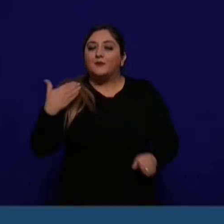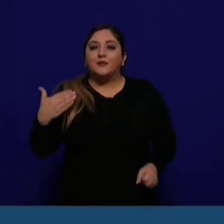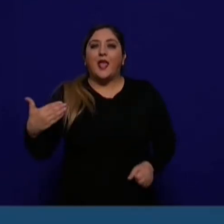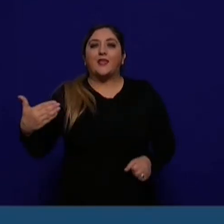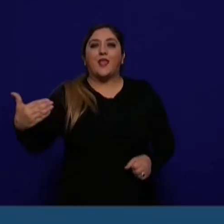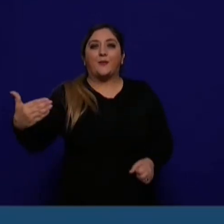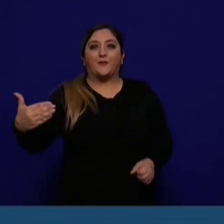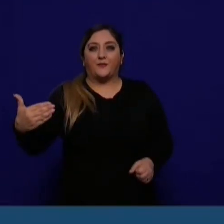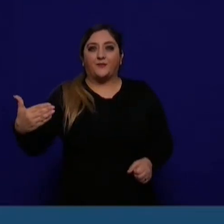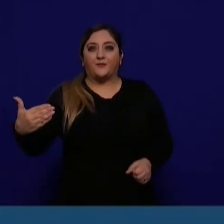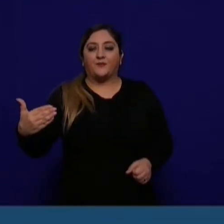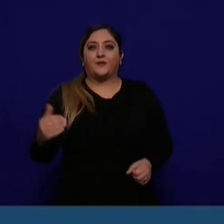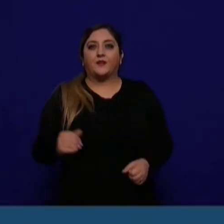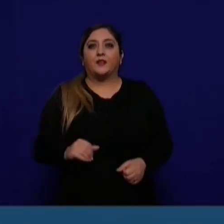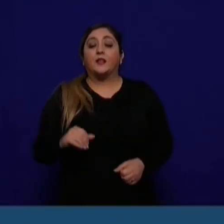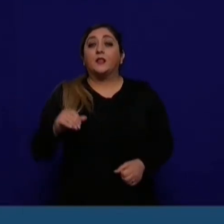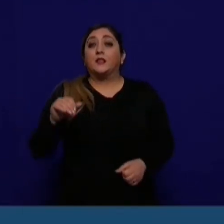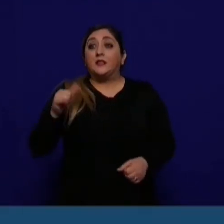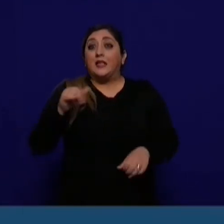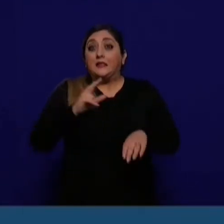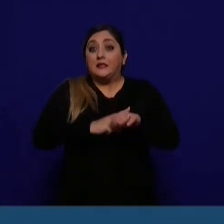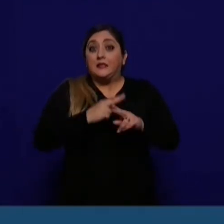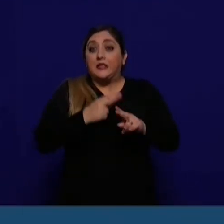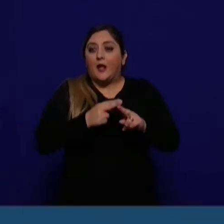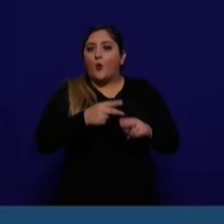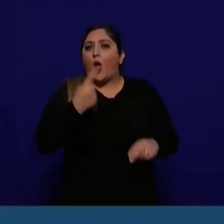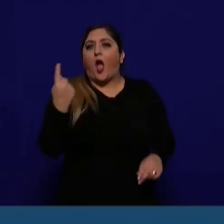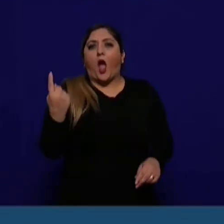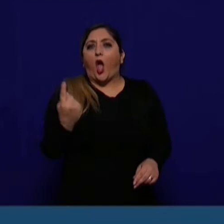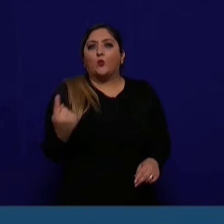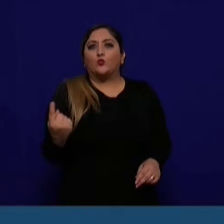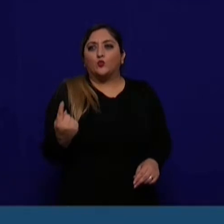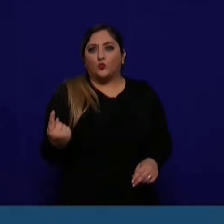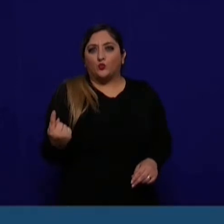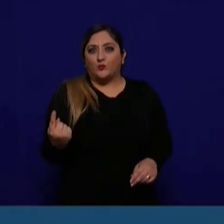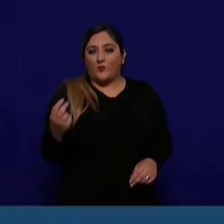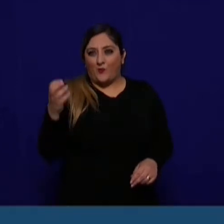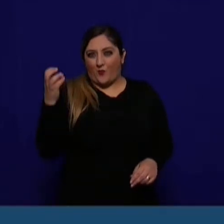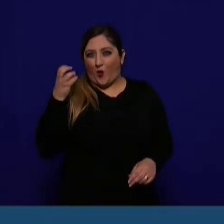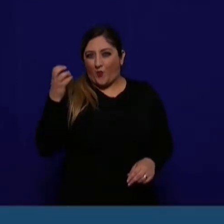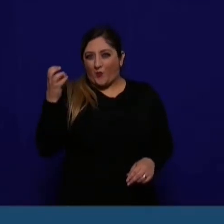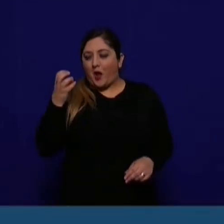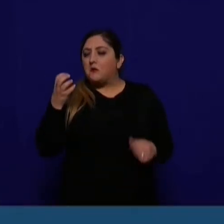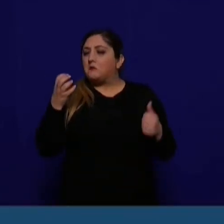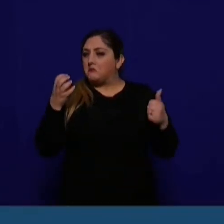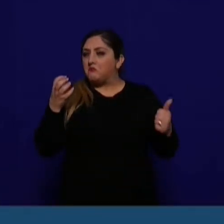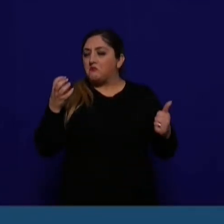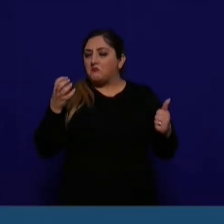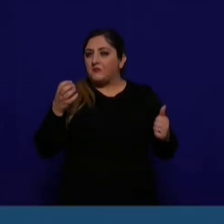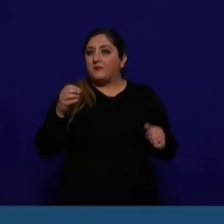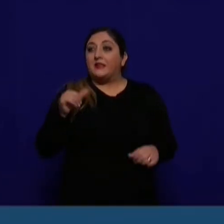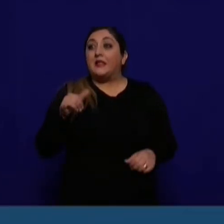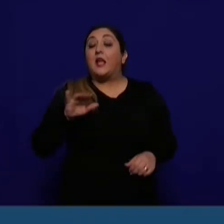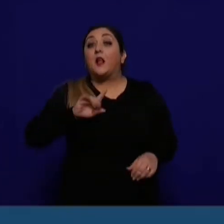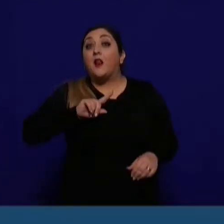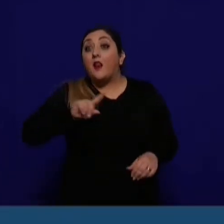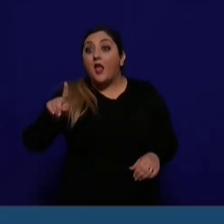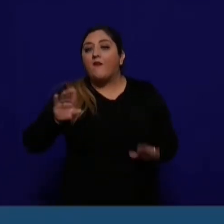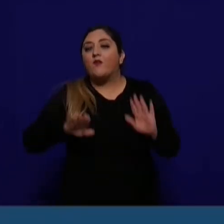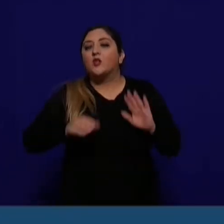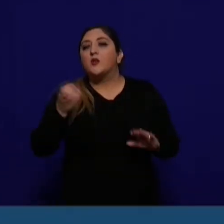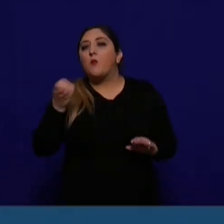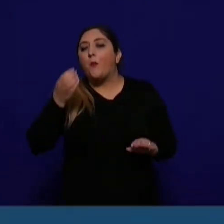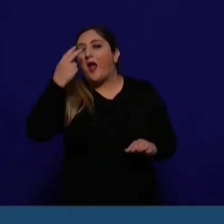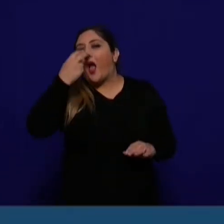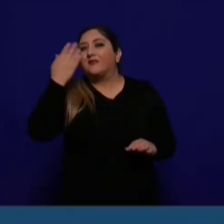l-immediate updates tal-app li huma automatic fuq il-mobile tiegħek, din ħata updateja automatically. Imma jekk inti